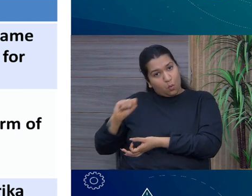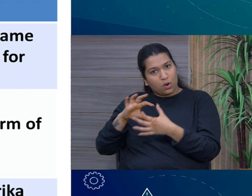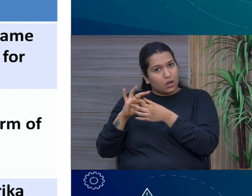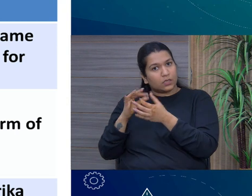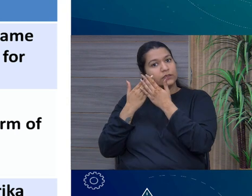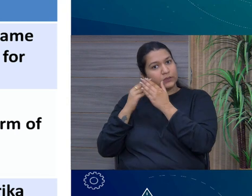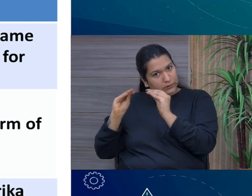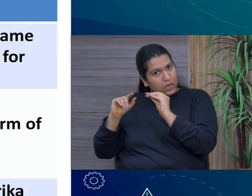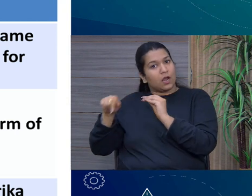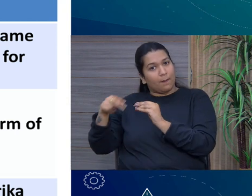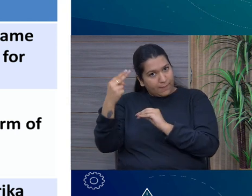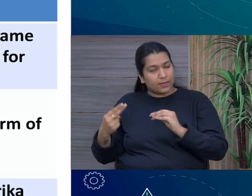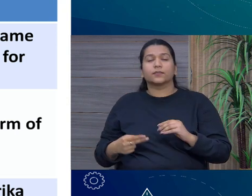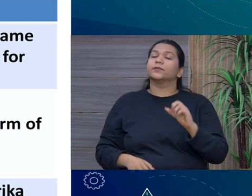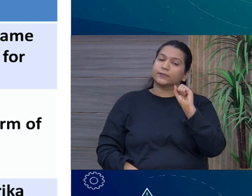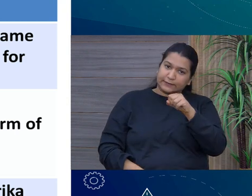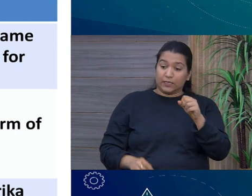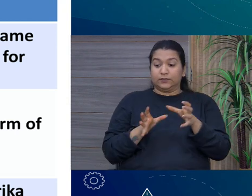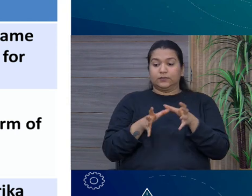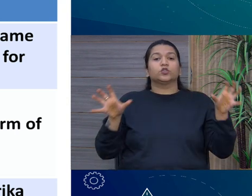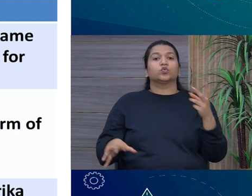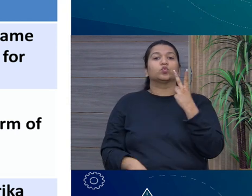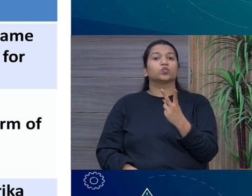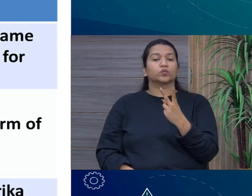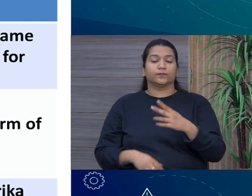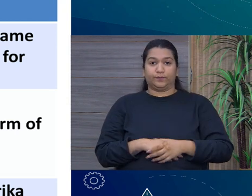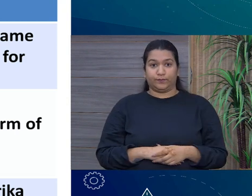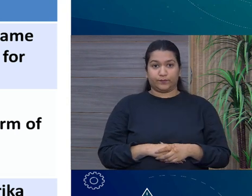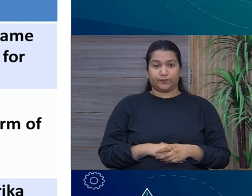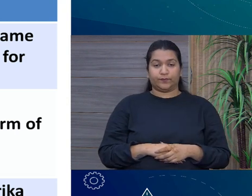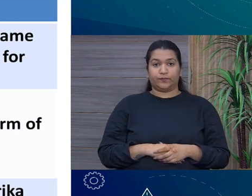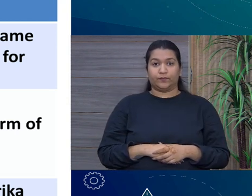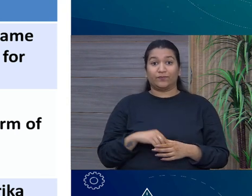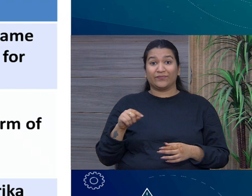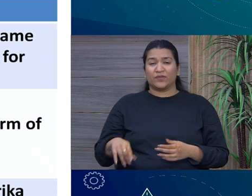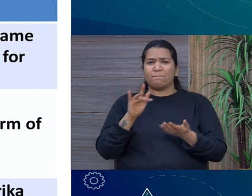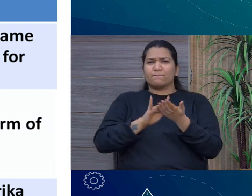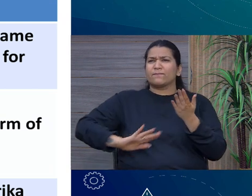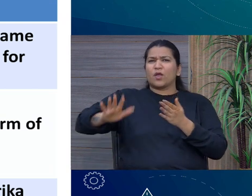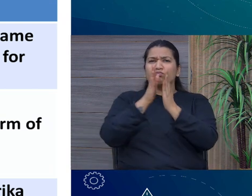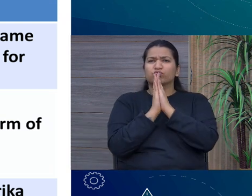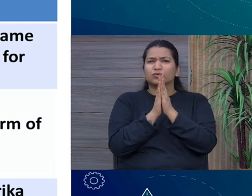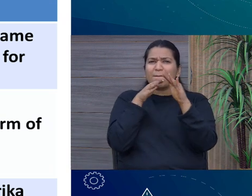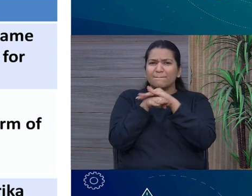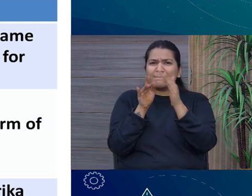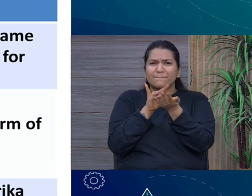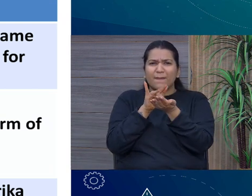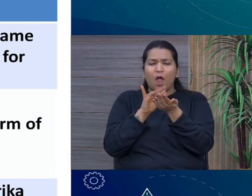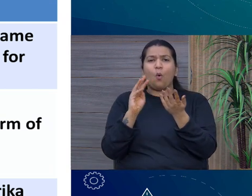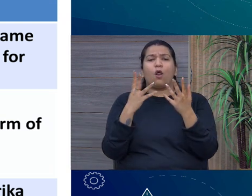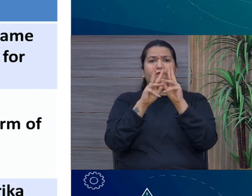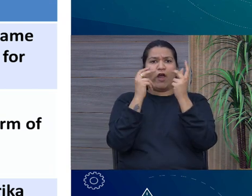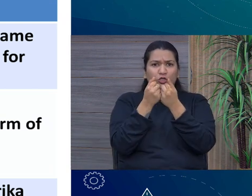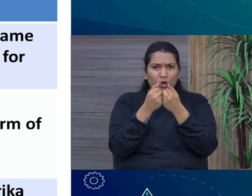और उनकी शिक्षाओं की बात कर रहे हैं। एग्जैक्टली सर, और जितने भी यहाँ पर मॉनेस्ट्रीज होती थी, जो इनकी वर्कशॉप्स होती